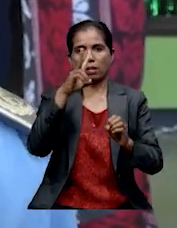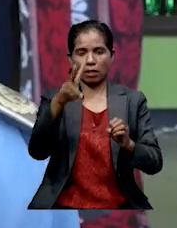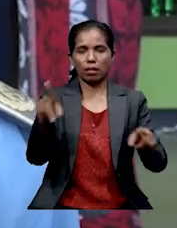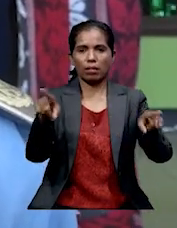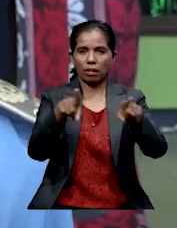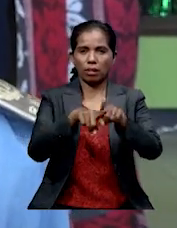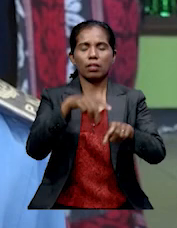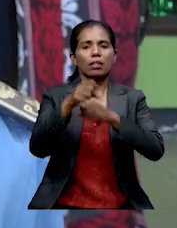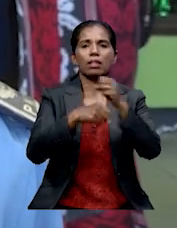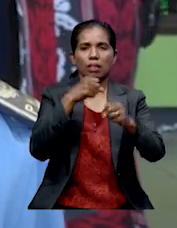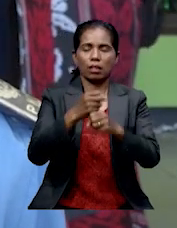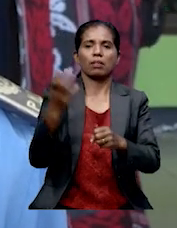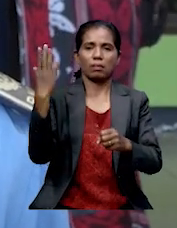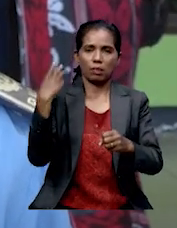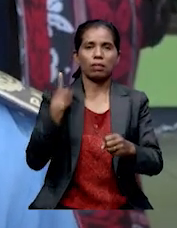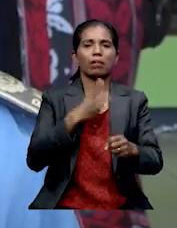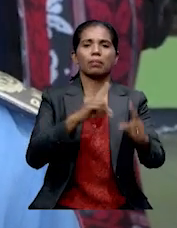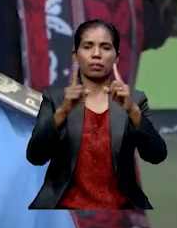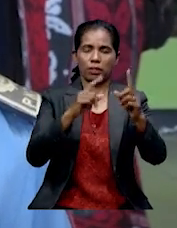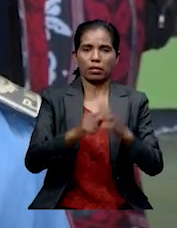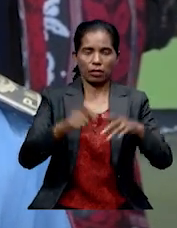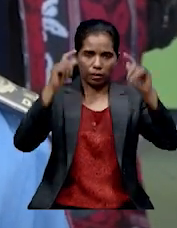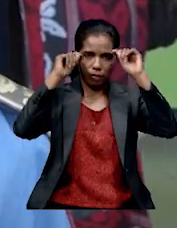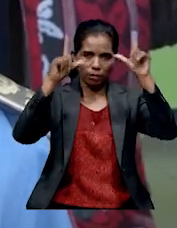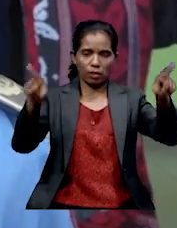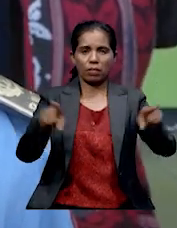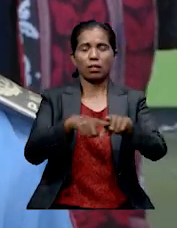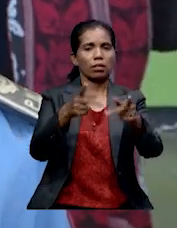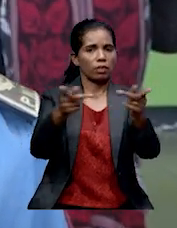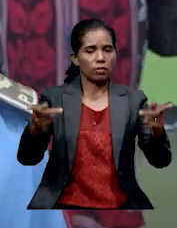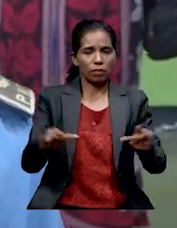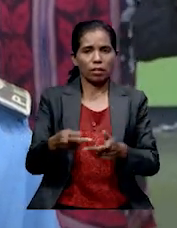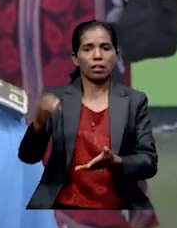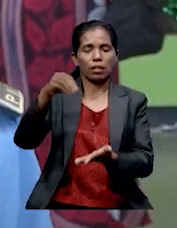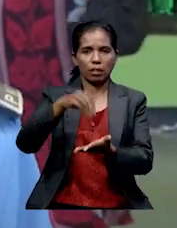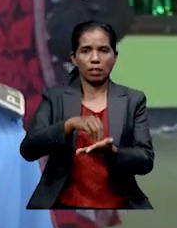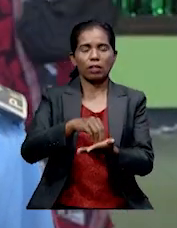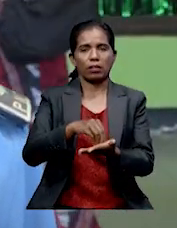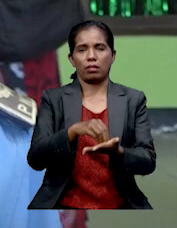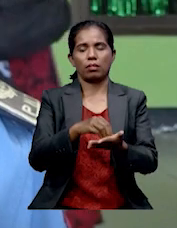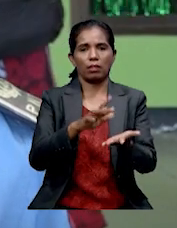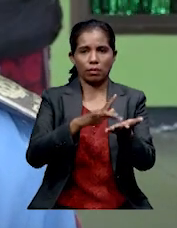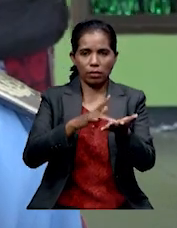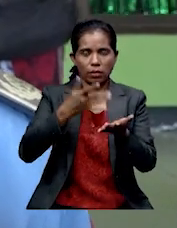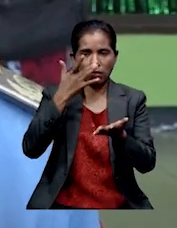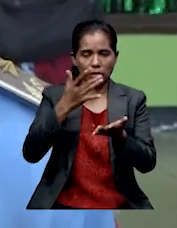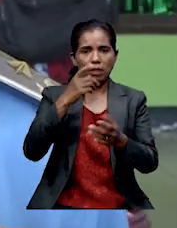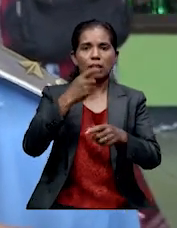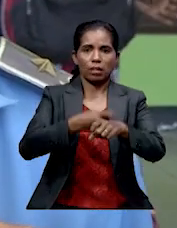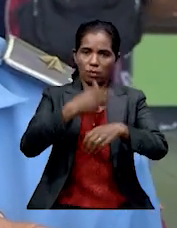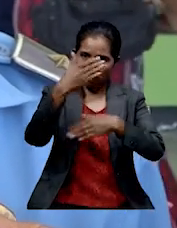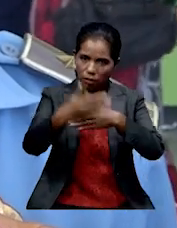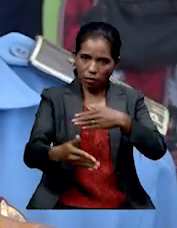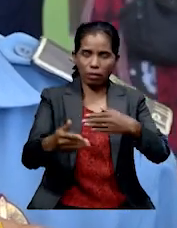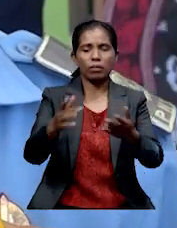nih tinam balum bakut tuh kami kuliah. Timor Leste saya fatin transit tuh. Iya, tempat di rumah Timor Leste bela saya fatin